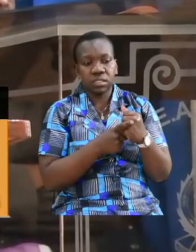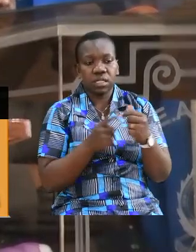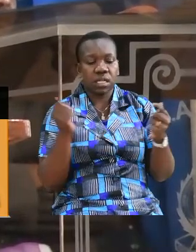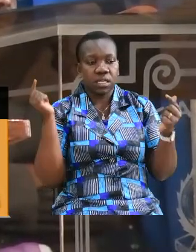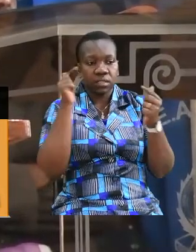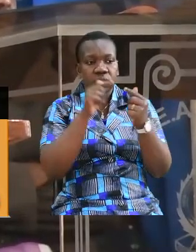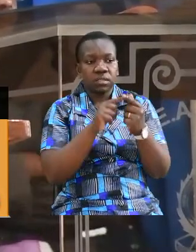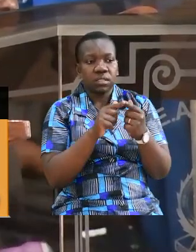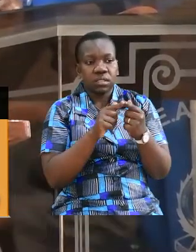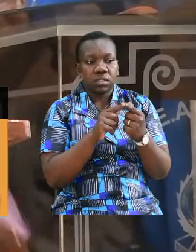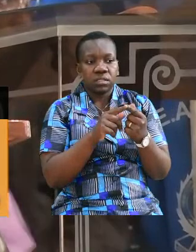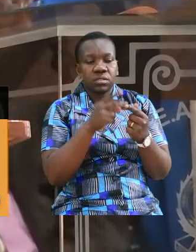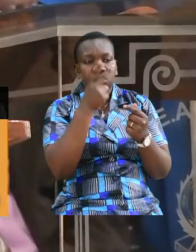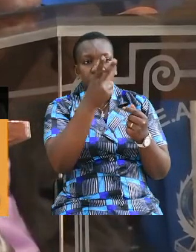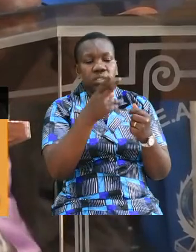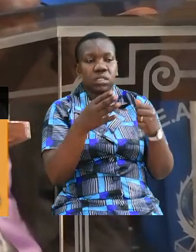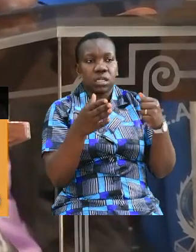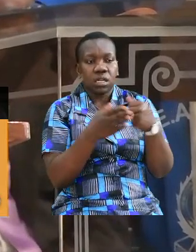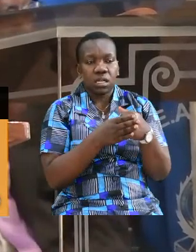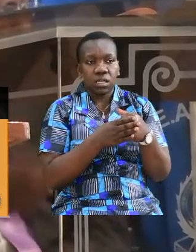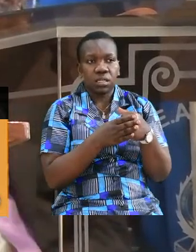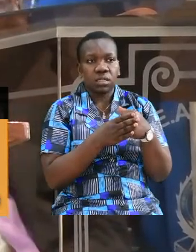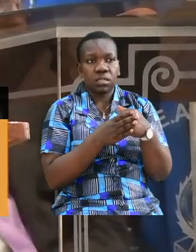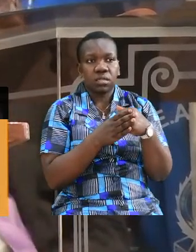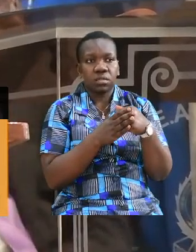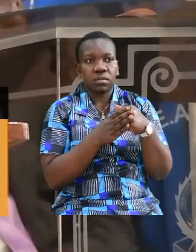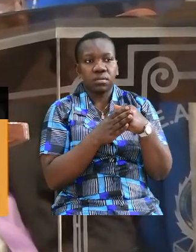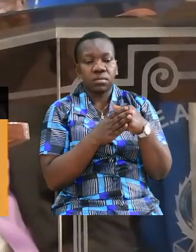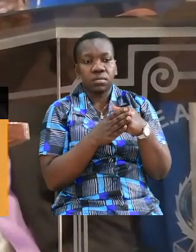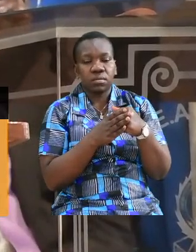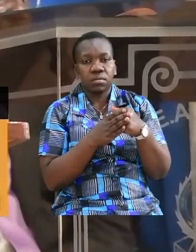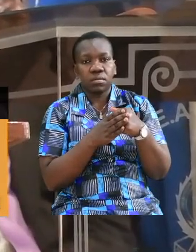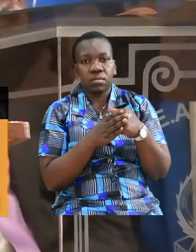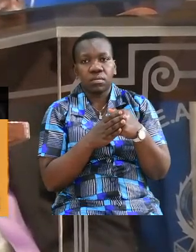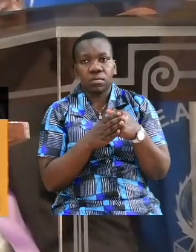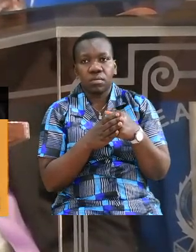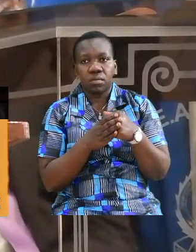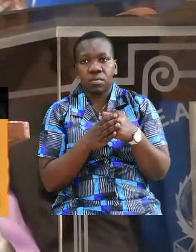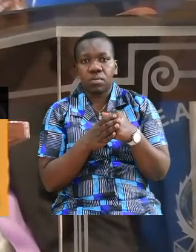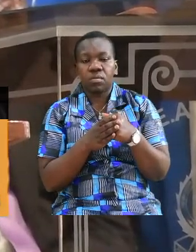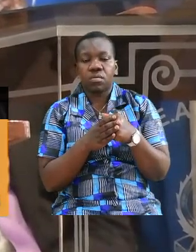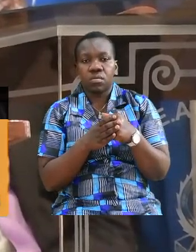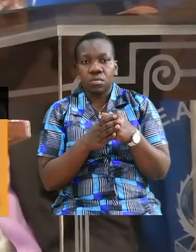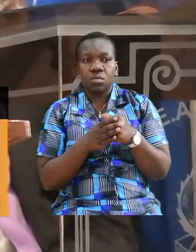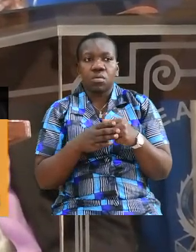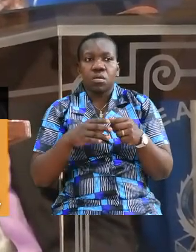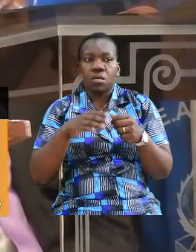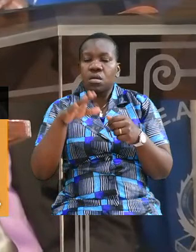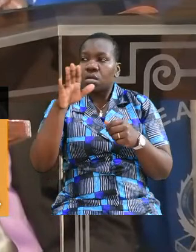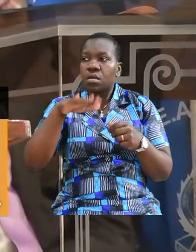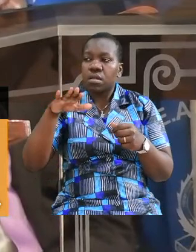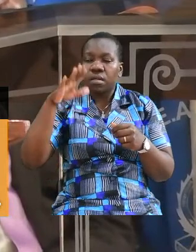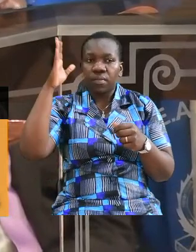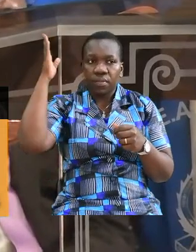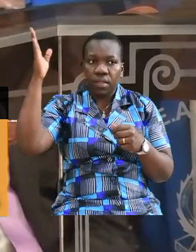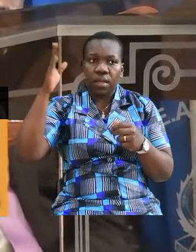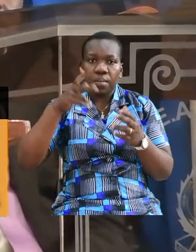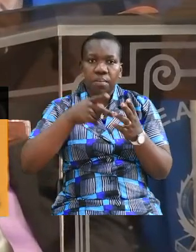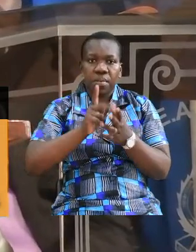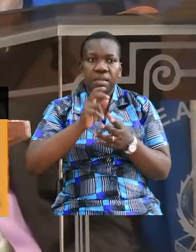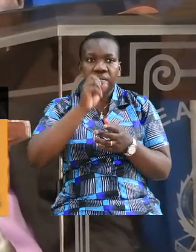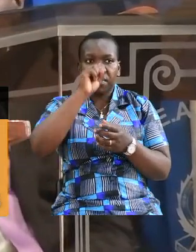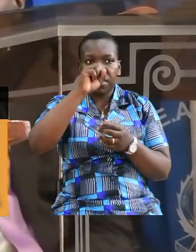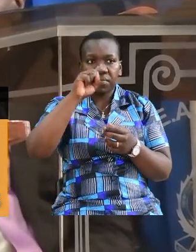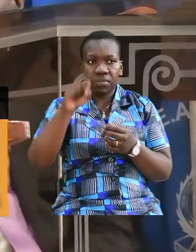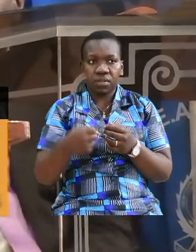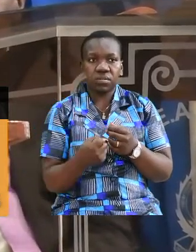29 mwezi wa 4. Itakuwa pale Green Garden Thogoto. Malipo ni 5,000.